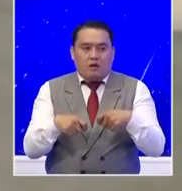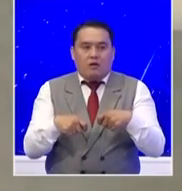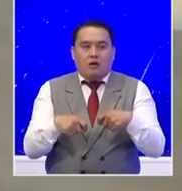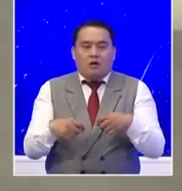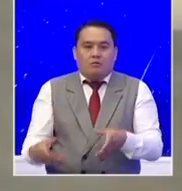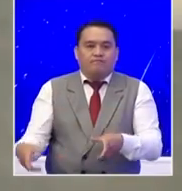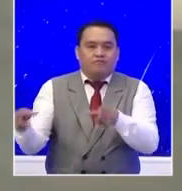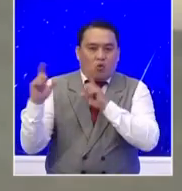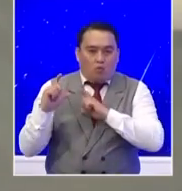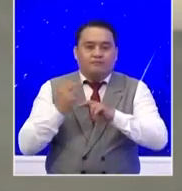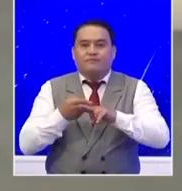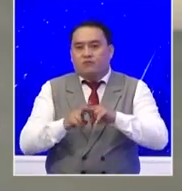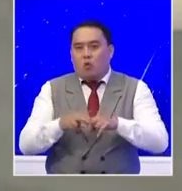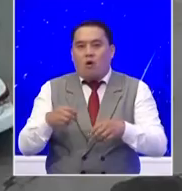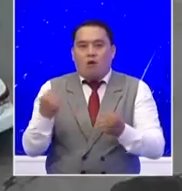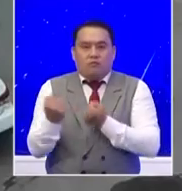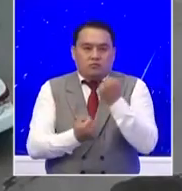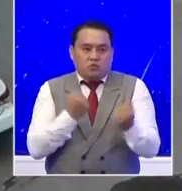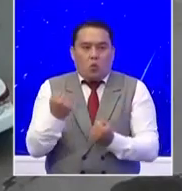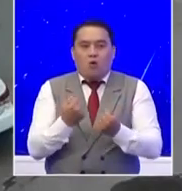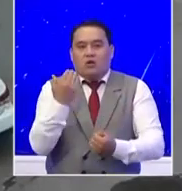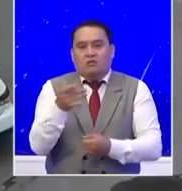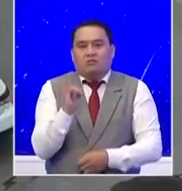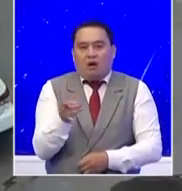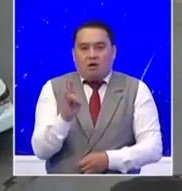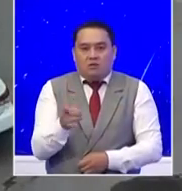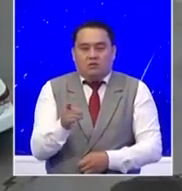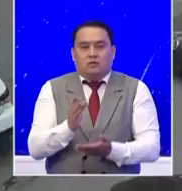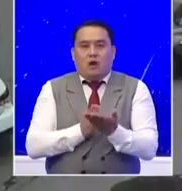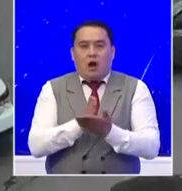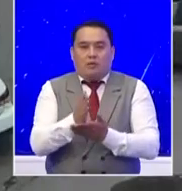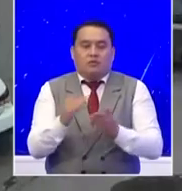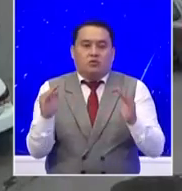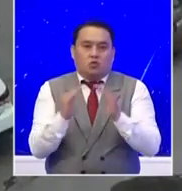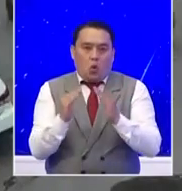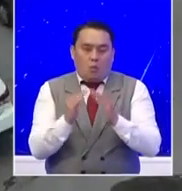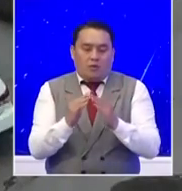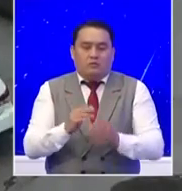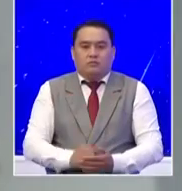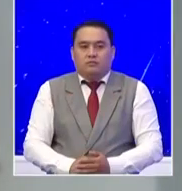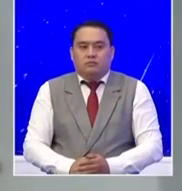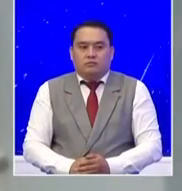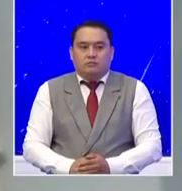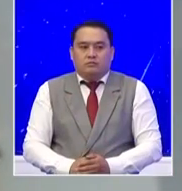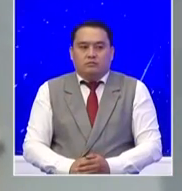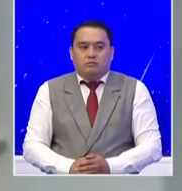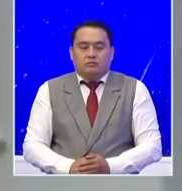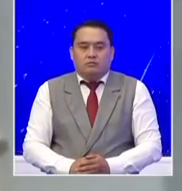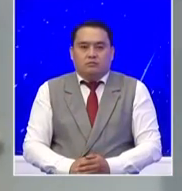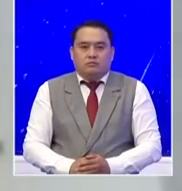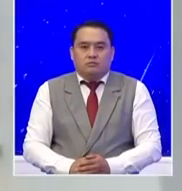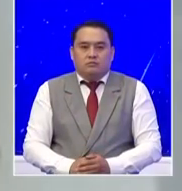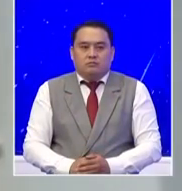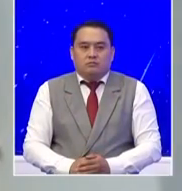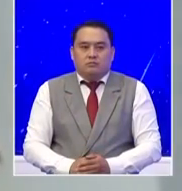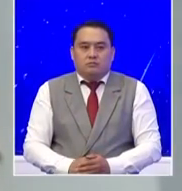по-хозяйски на плечо технику, он загрузил автомат в поджидавшее его такси и направился к себе на съемное жилье. Охранники удалились в